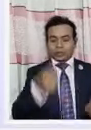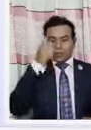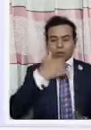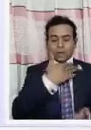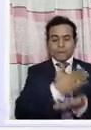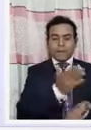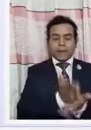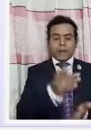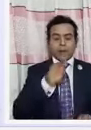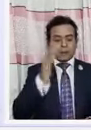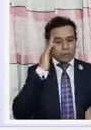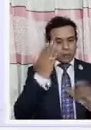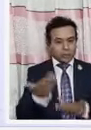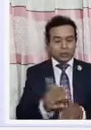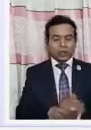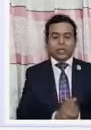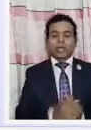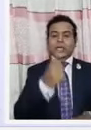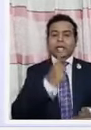44.46%।